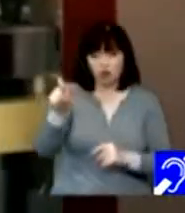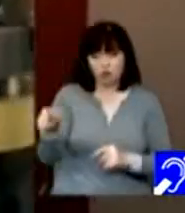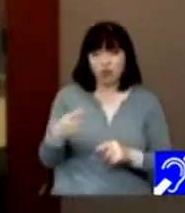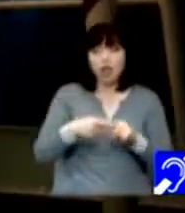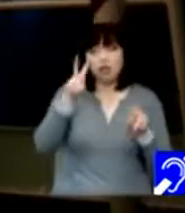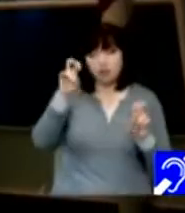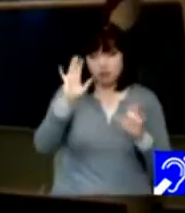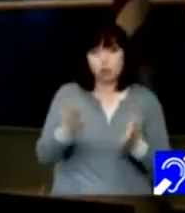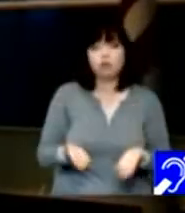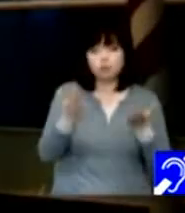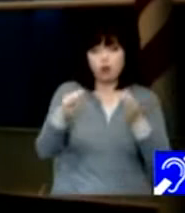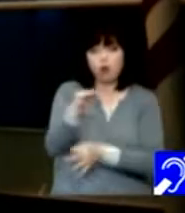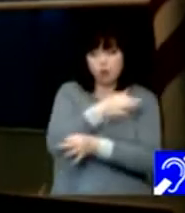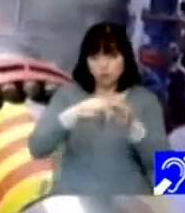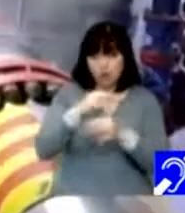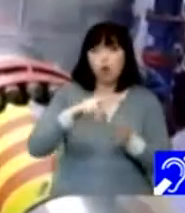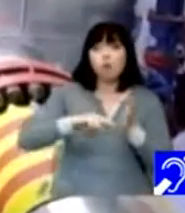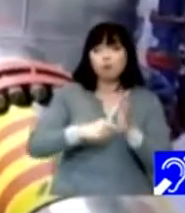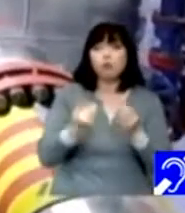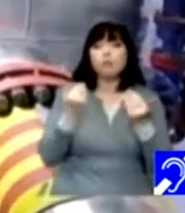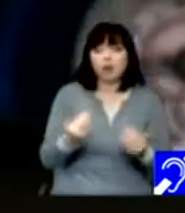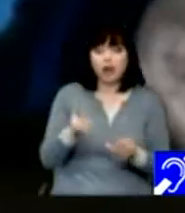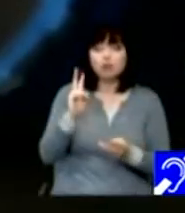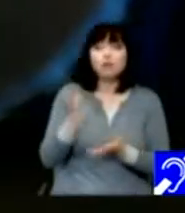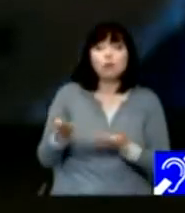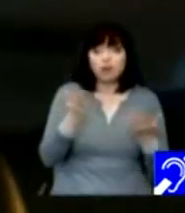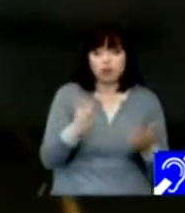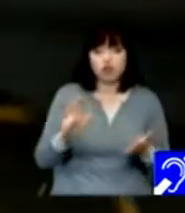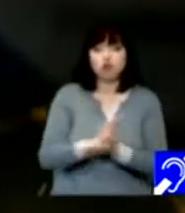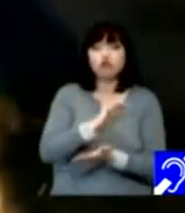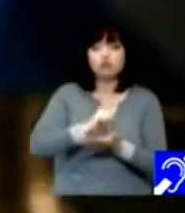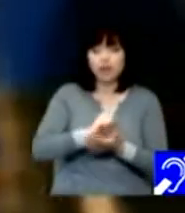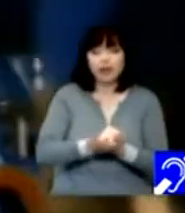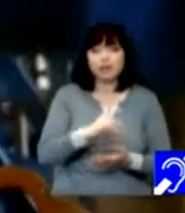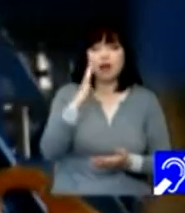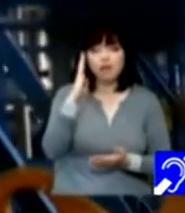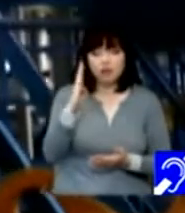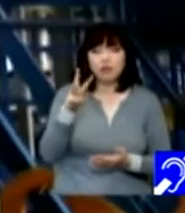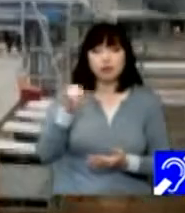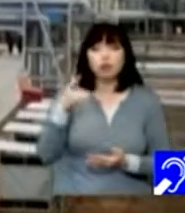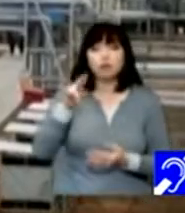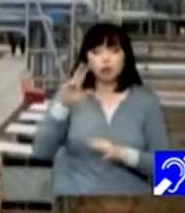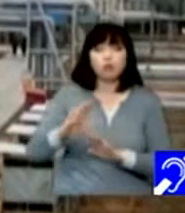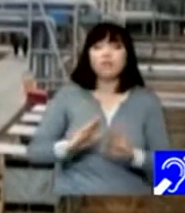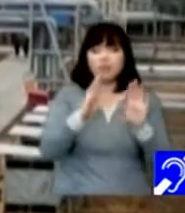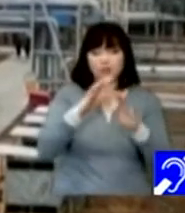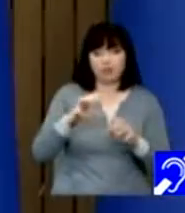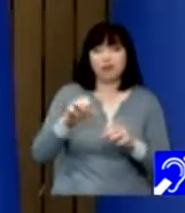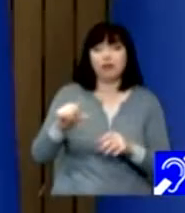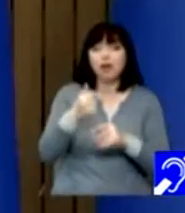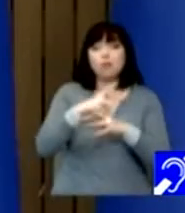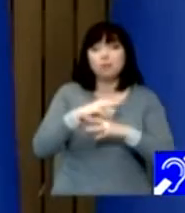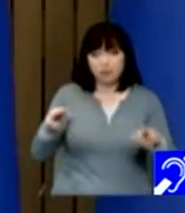va fi discutat astăzi la emisiunea Punctul pe Azi. Invitatul jurnalistului Vasile Muntanu este vicepremierul, ministrul infrastructurii